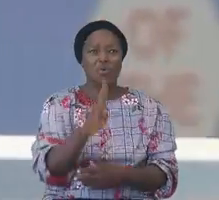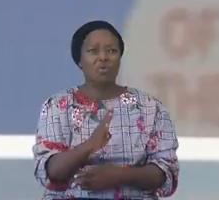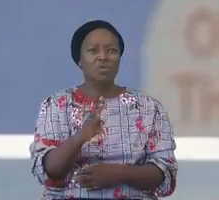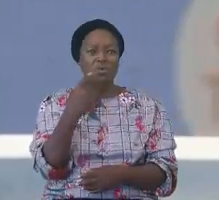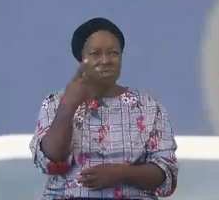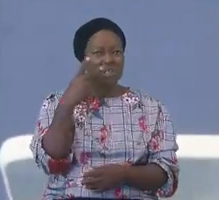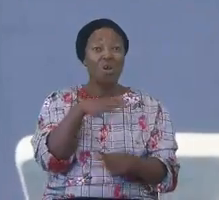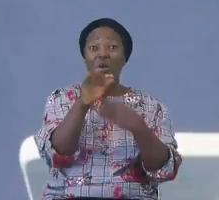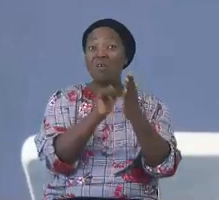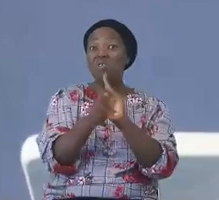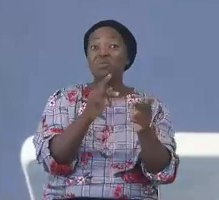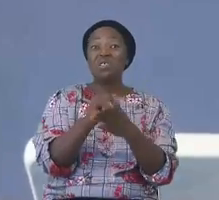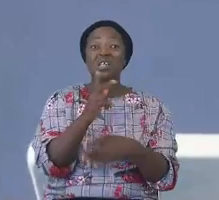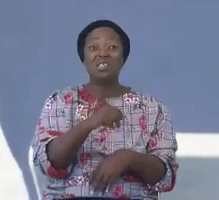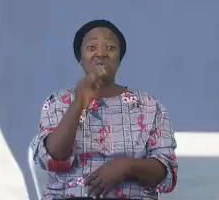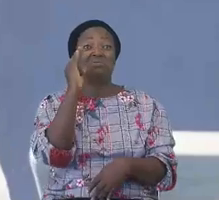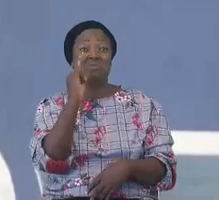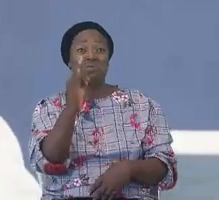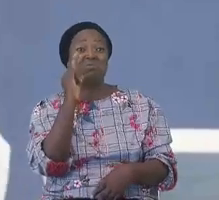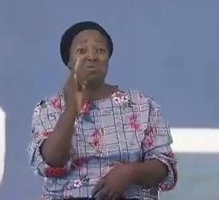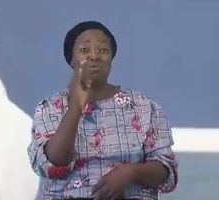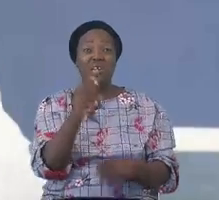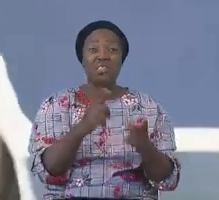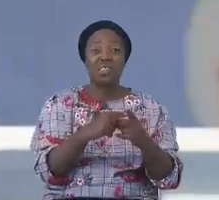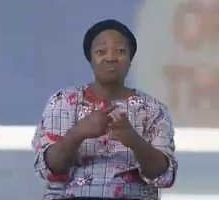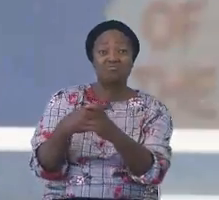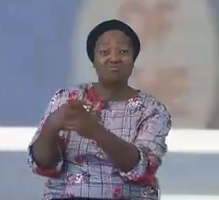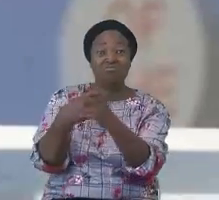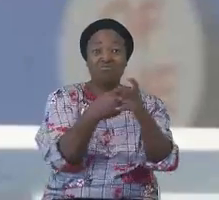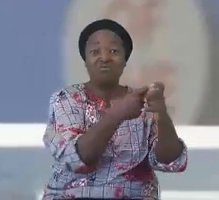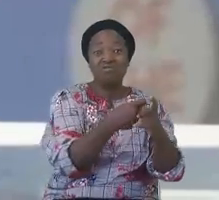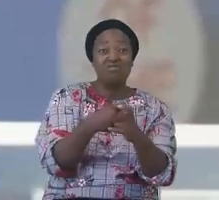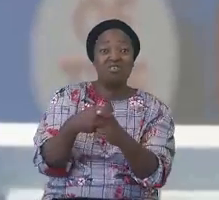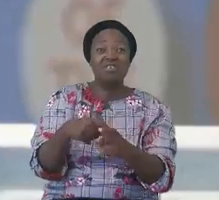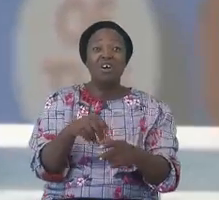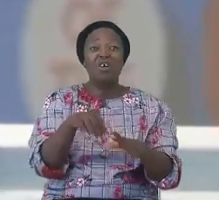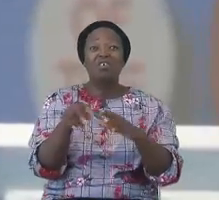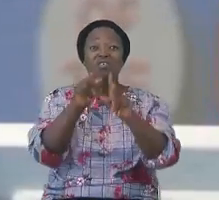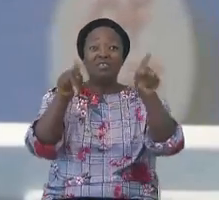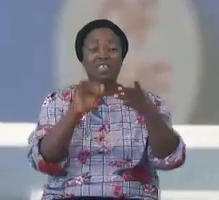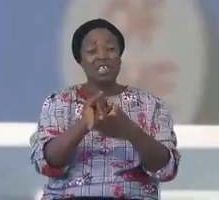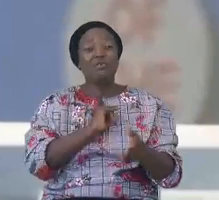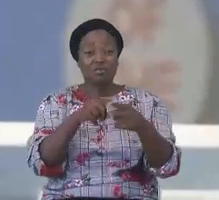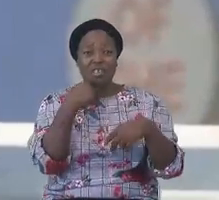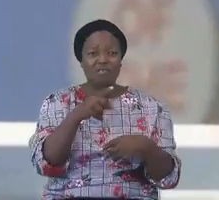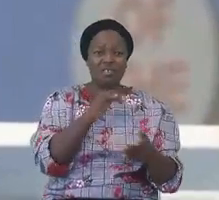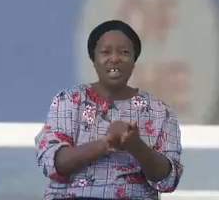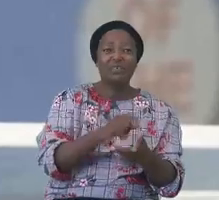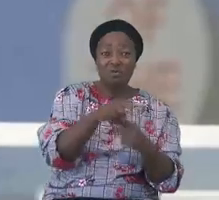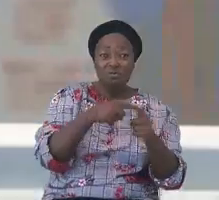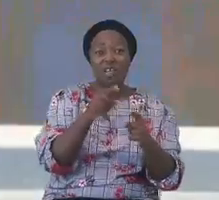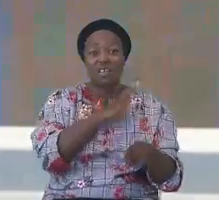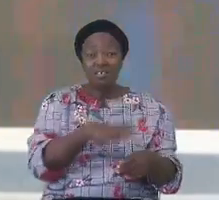Entre tes mains. Entre les mains de Dieu. Vous savez, tous ces gens-là qui prêchent, ils